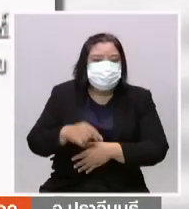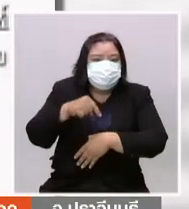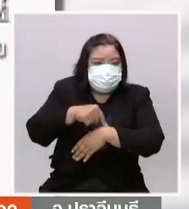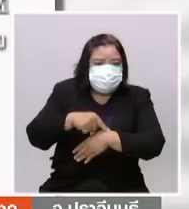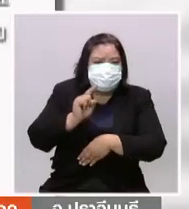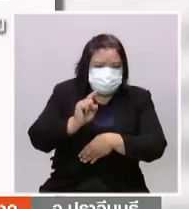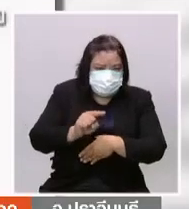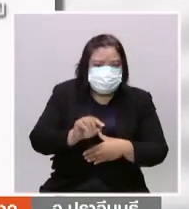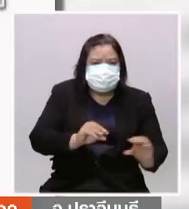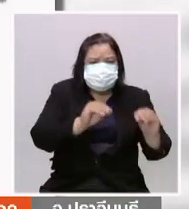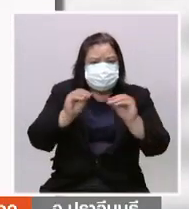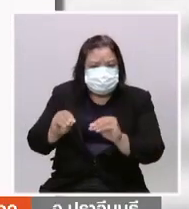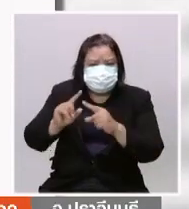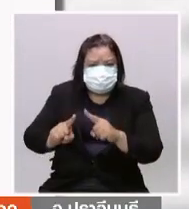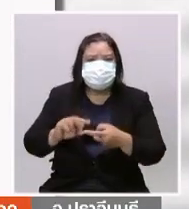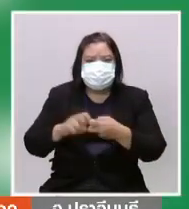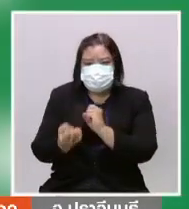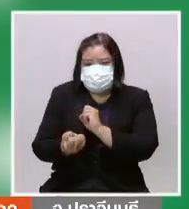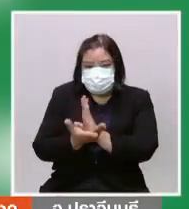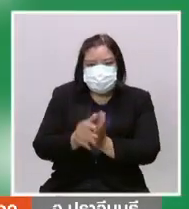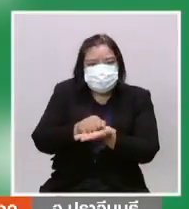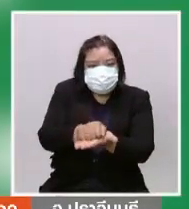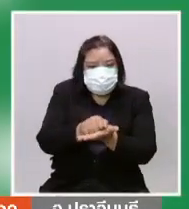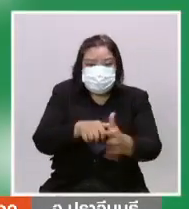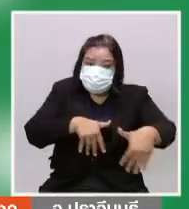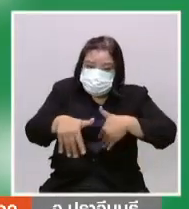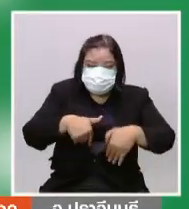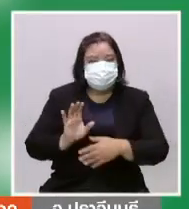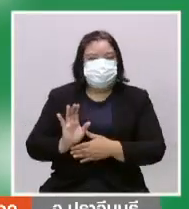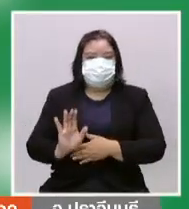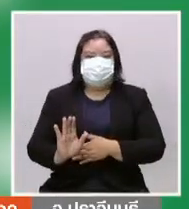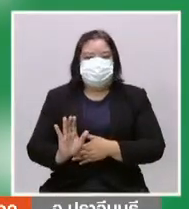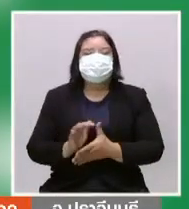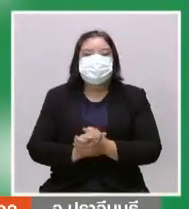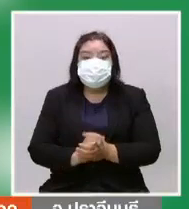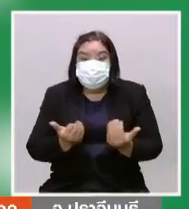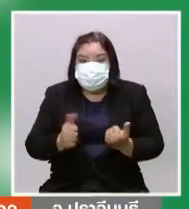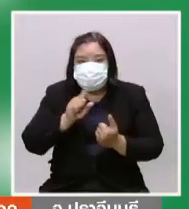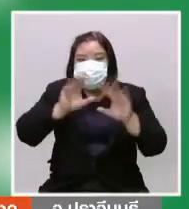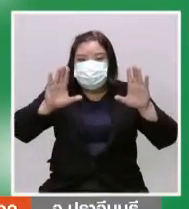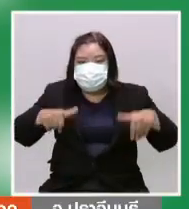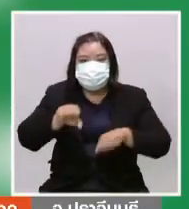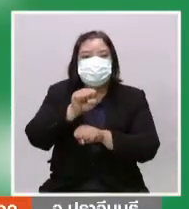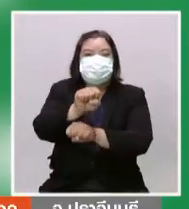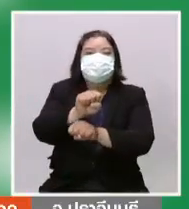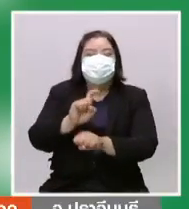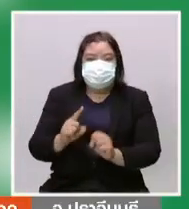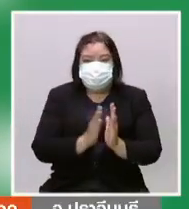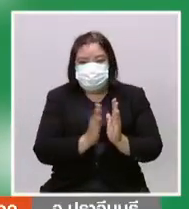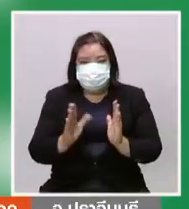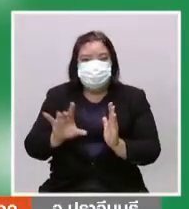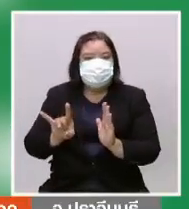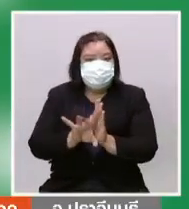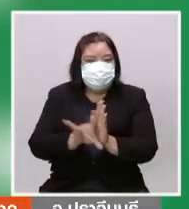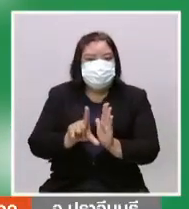ติงานนะคะแต่ก็ต้องไม่กระทบกับประชาชนที่มาติดต่อราชการคำสั่งนี้มีผลตั้งแต่บัดนี้จนถึง31กร